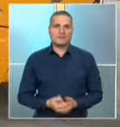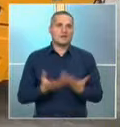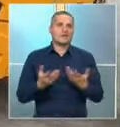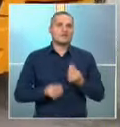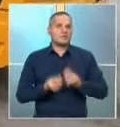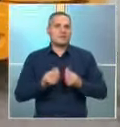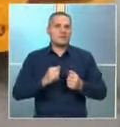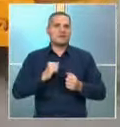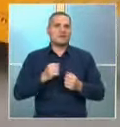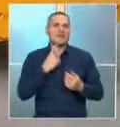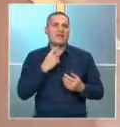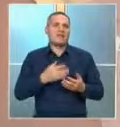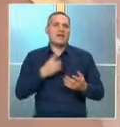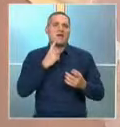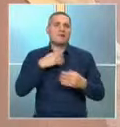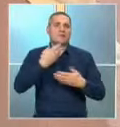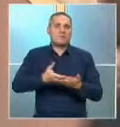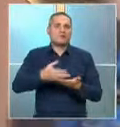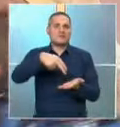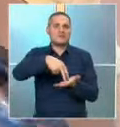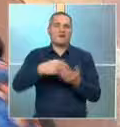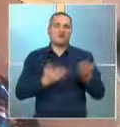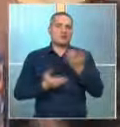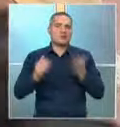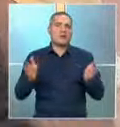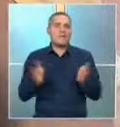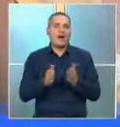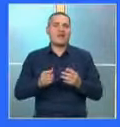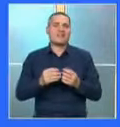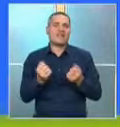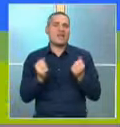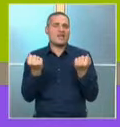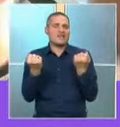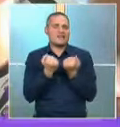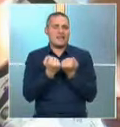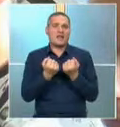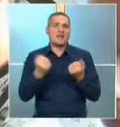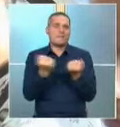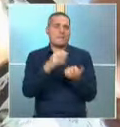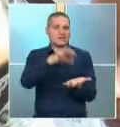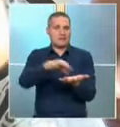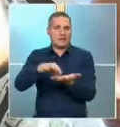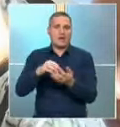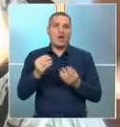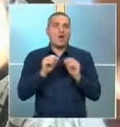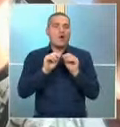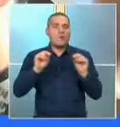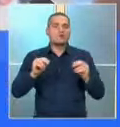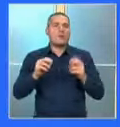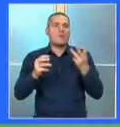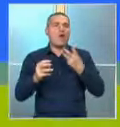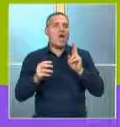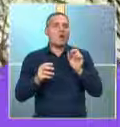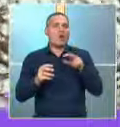Какви са проблемите и предизвикателствата, пред които са изправени училищата в малките населени места? Обучение по екология въвеждат